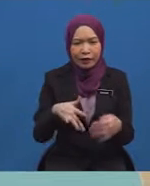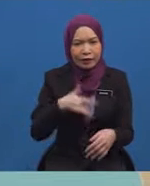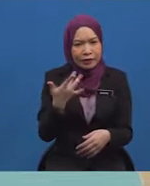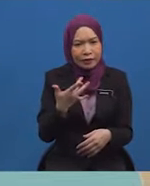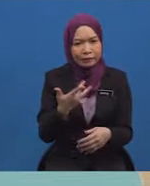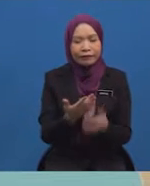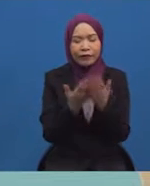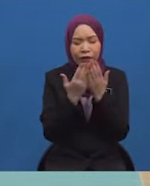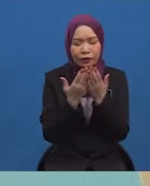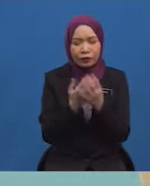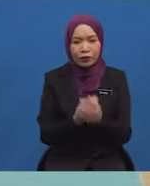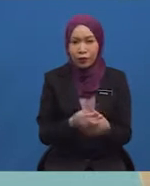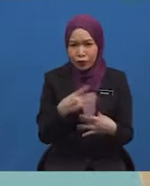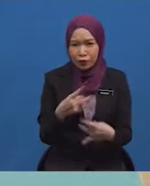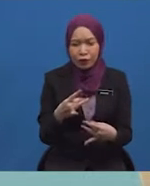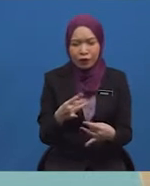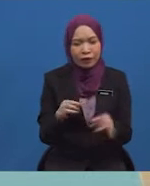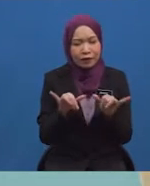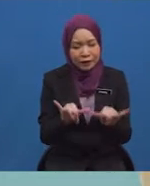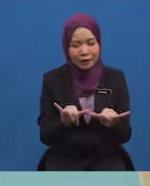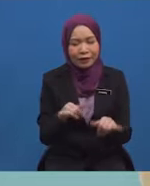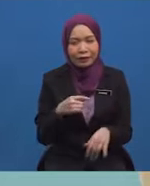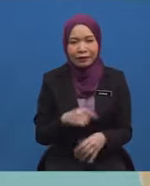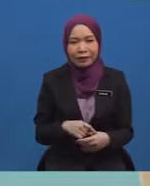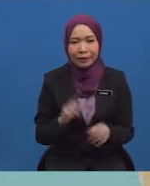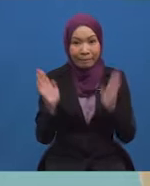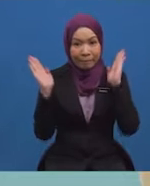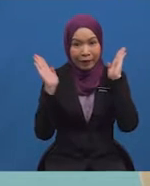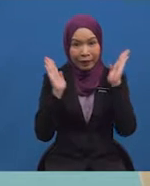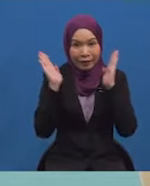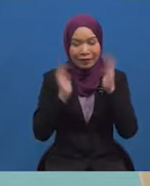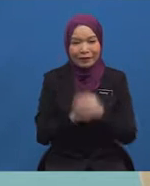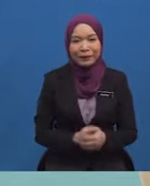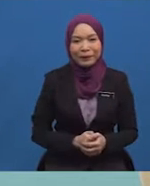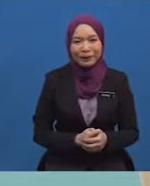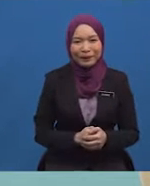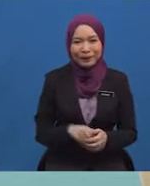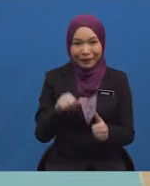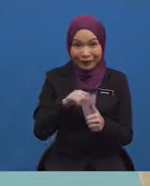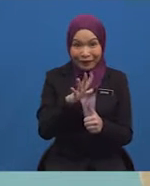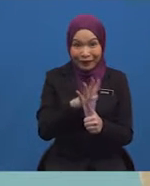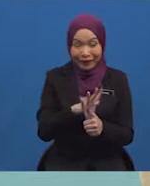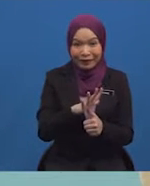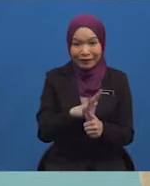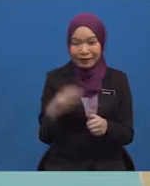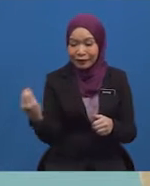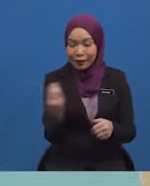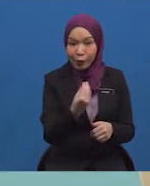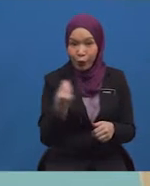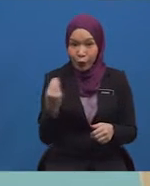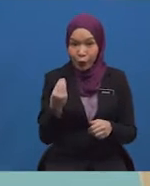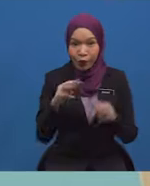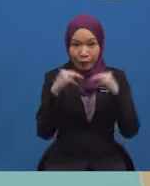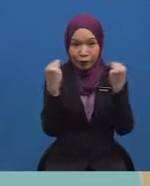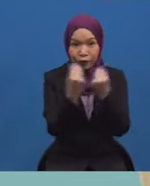Marilah kita lihat aspek terakhir pelajaran hari ini, iaitu kesan taburan penduduk padat dan jarang